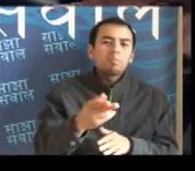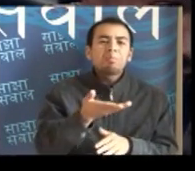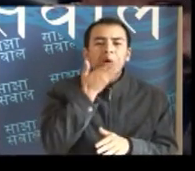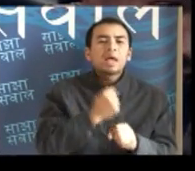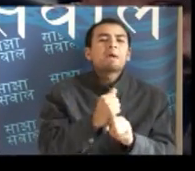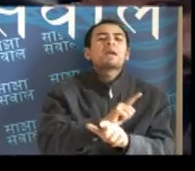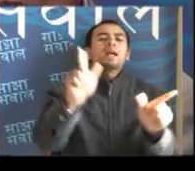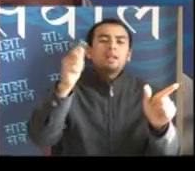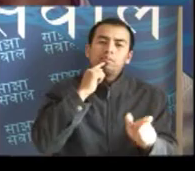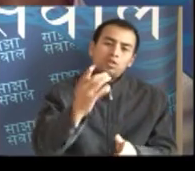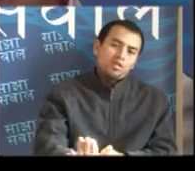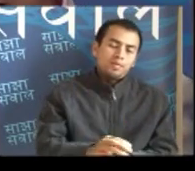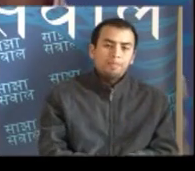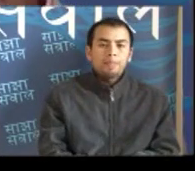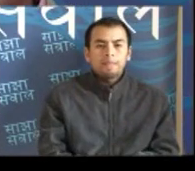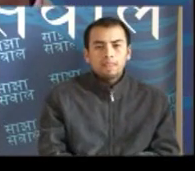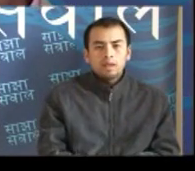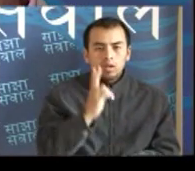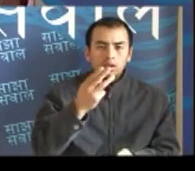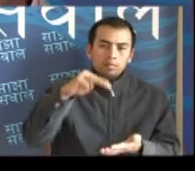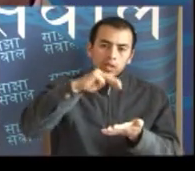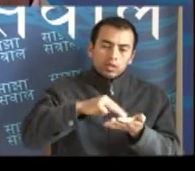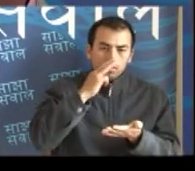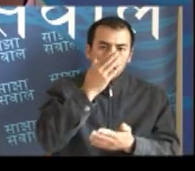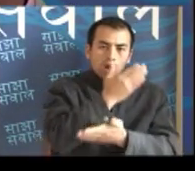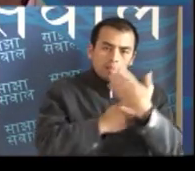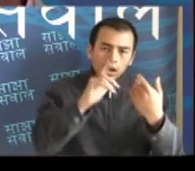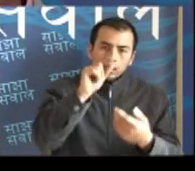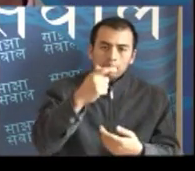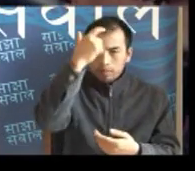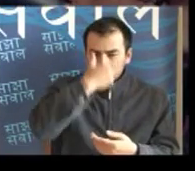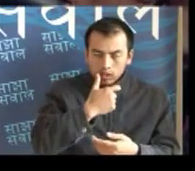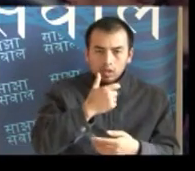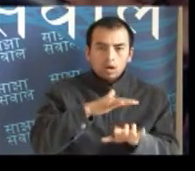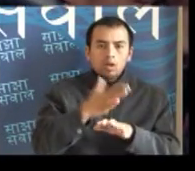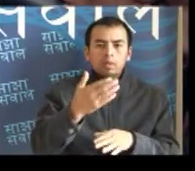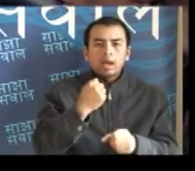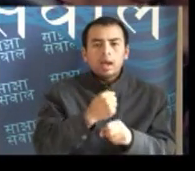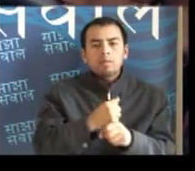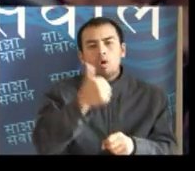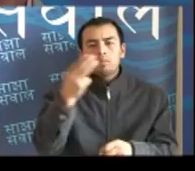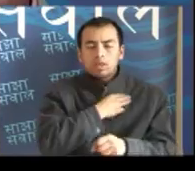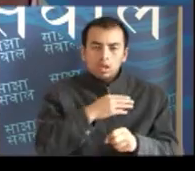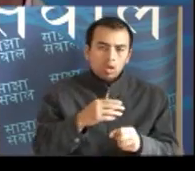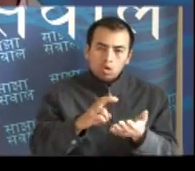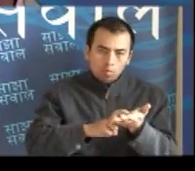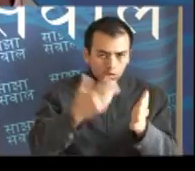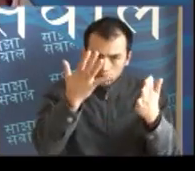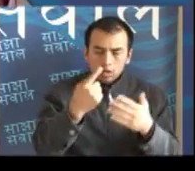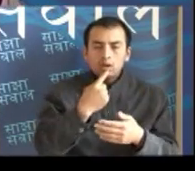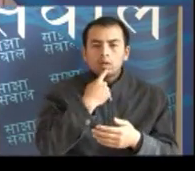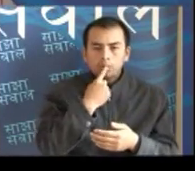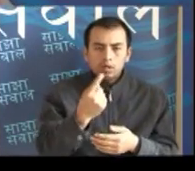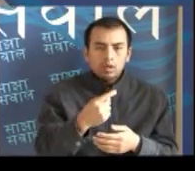नपढे के हुन्थ्यो? हस्, हामी यो बिचमा यो अपाङ्गता भएका व्यक्तिले पनि उहाँहरूको काम साङ्ग व्यक्तिको भन्दा कुनै पनि कम